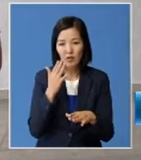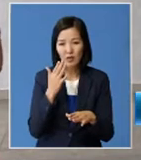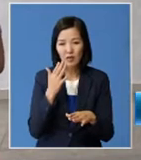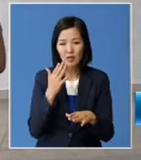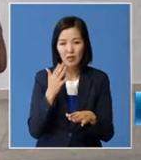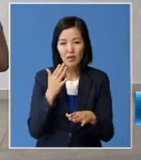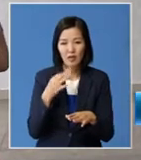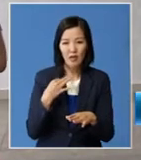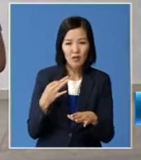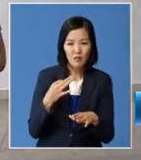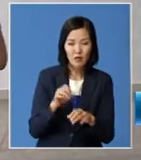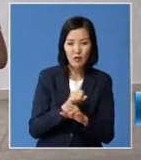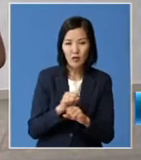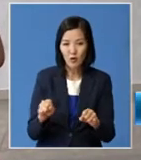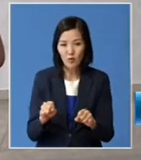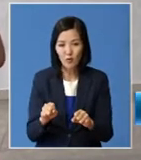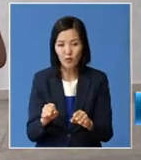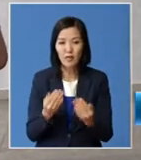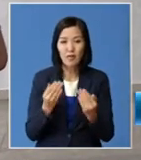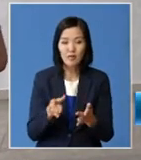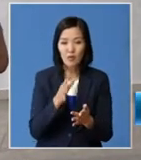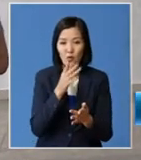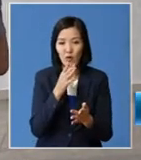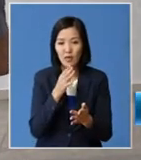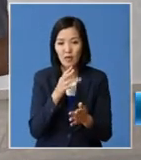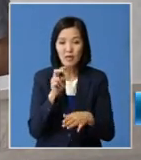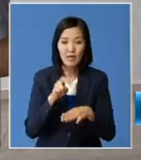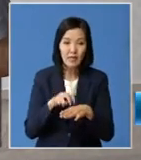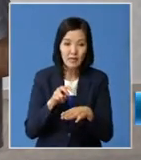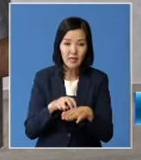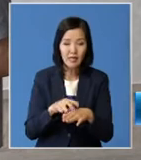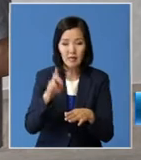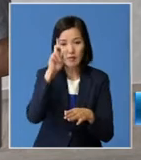Қазіргі кезде заманға сәйкес, заманның талабына сәйкес дәрігерлер